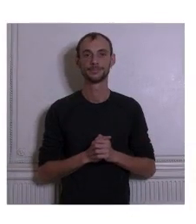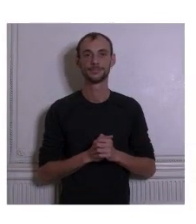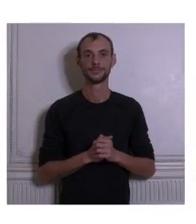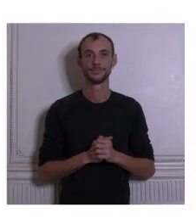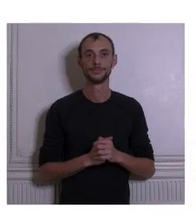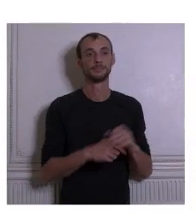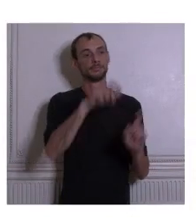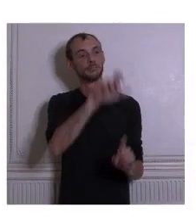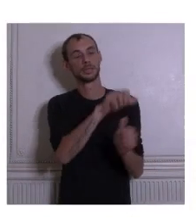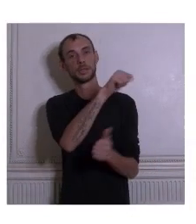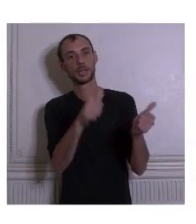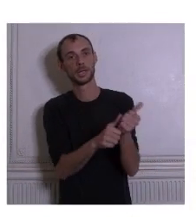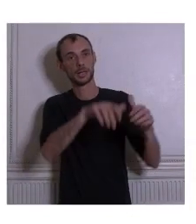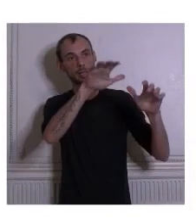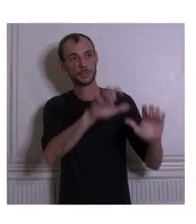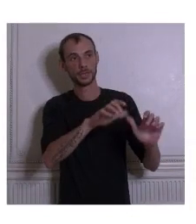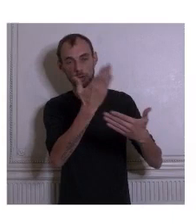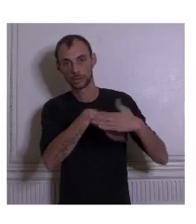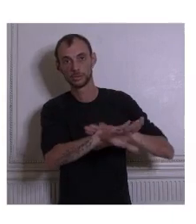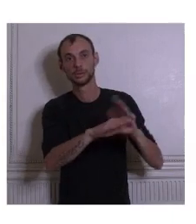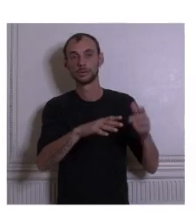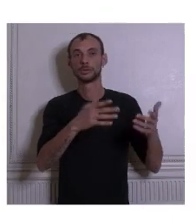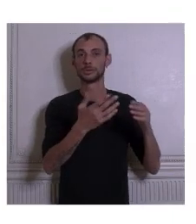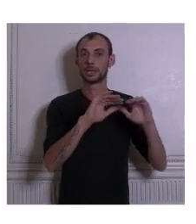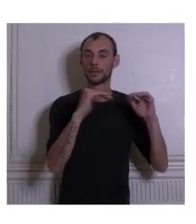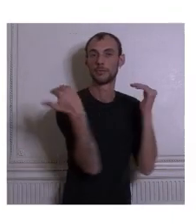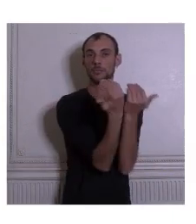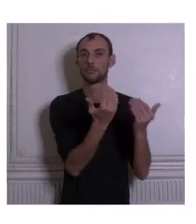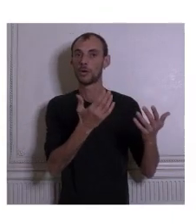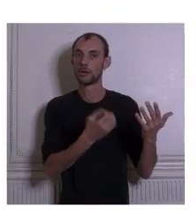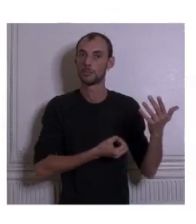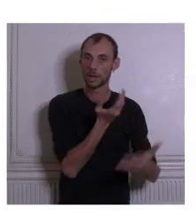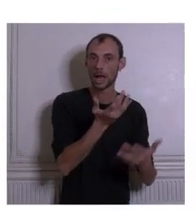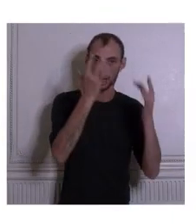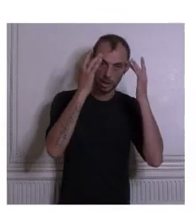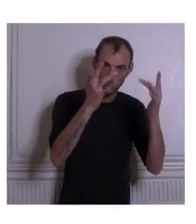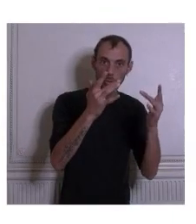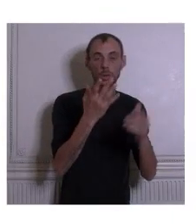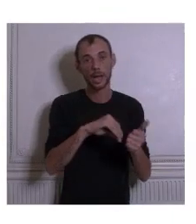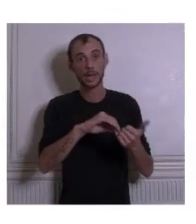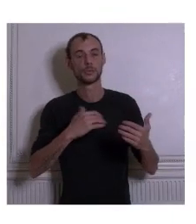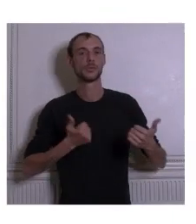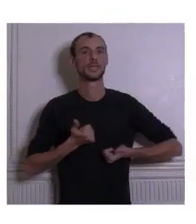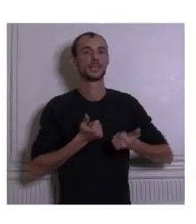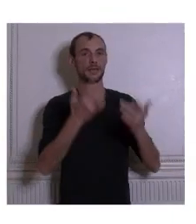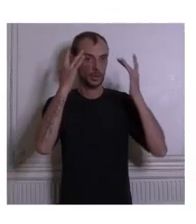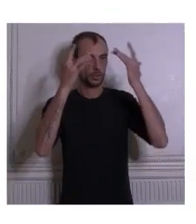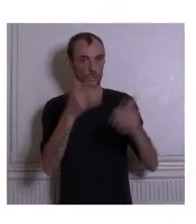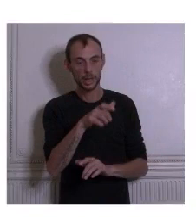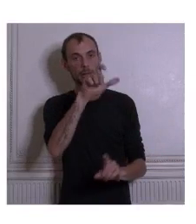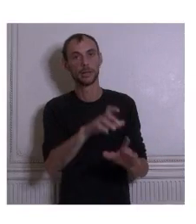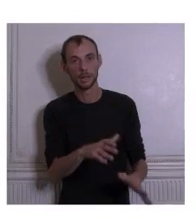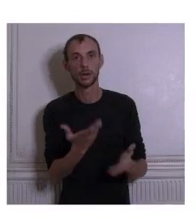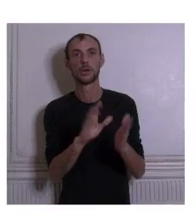collègues. Délibération numéro 15. Rapporteur Madame Thomas Pitot, adjointe déléguée aux ressources